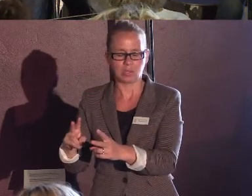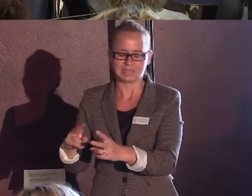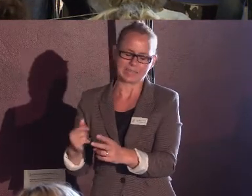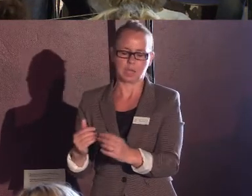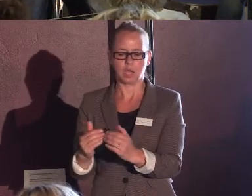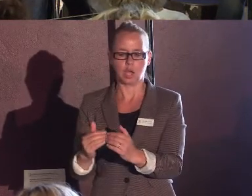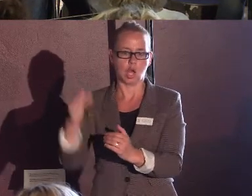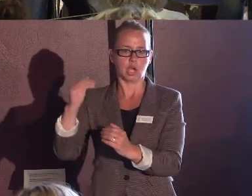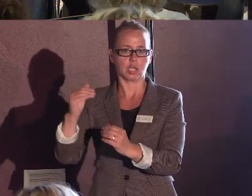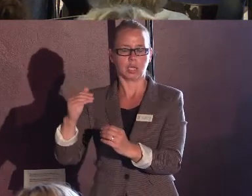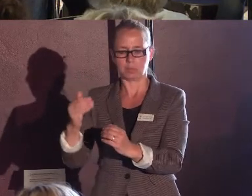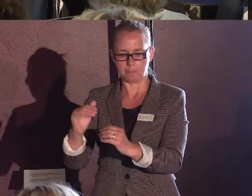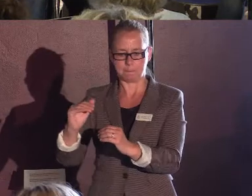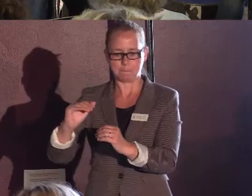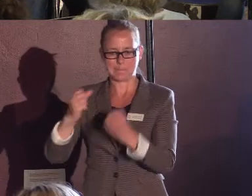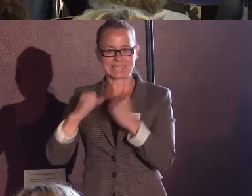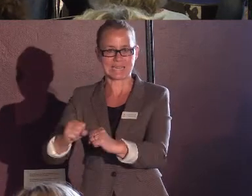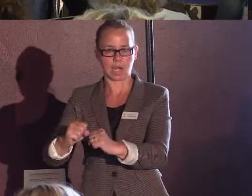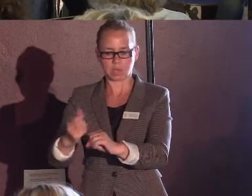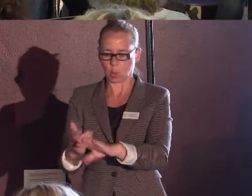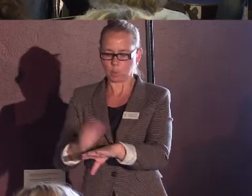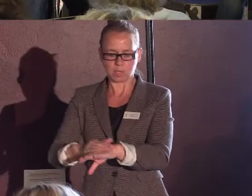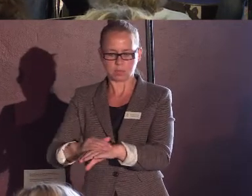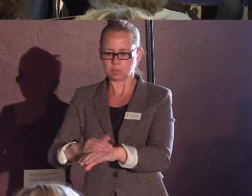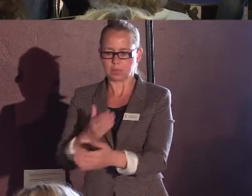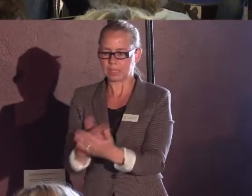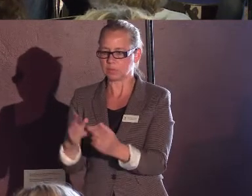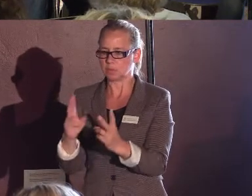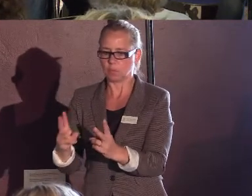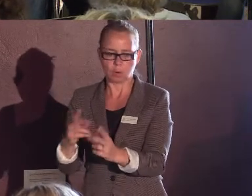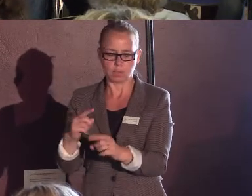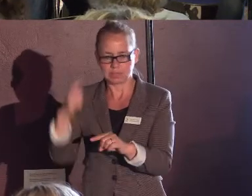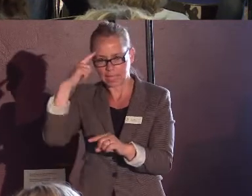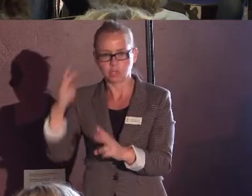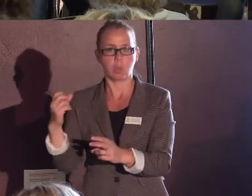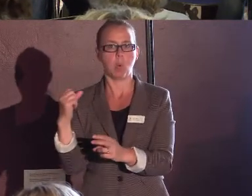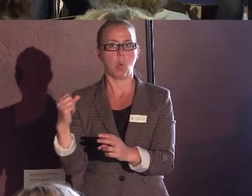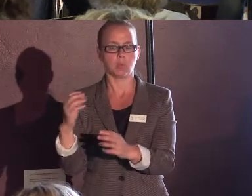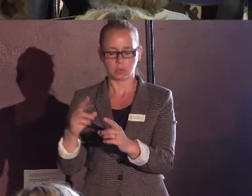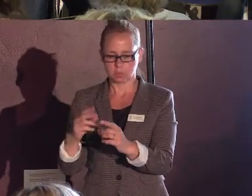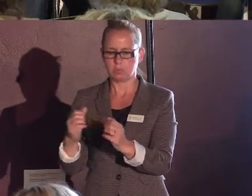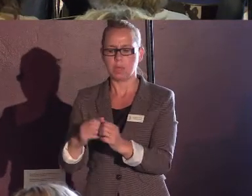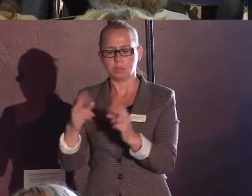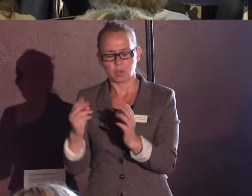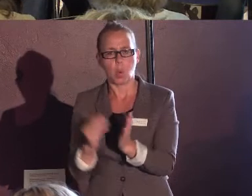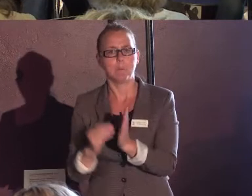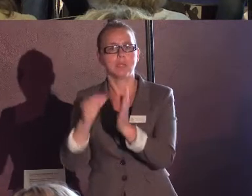extremt högpresterande kompetens som man inte får uppleva som ett hot utan som en komplettering, och att det egentligen är